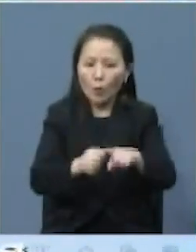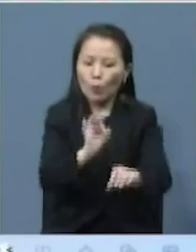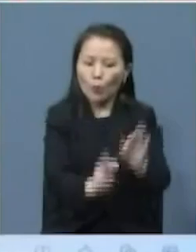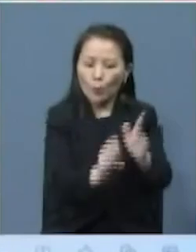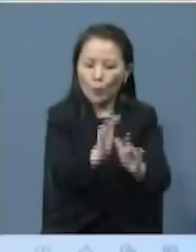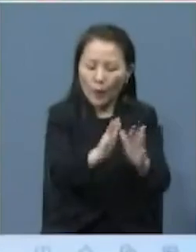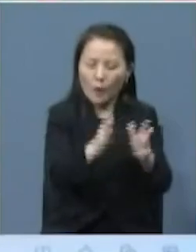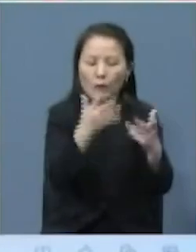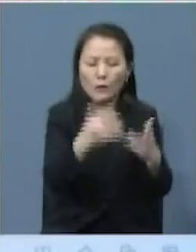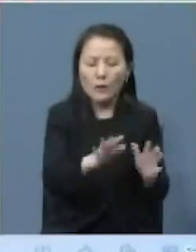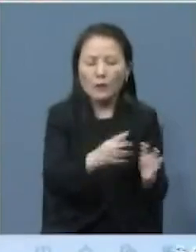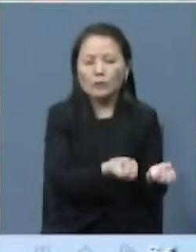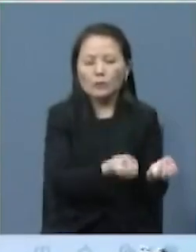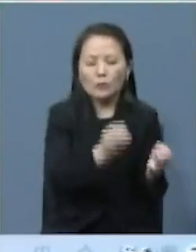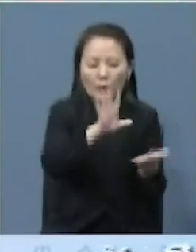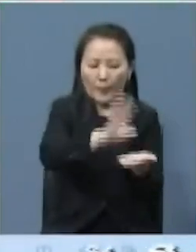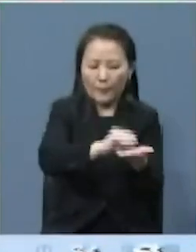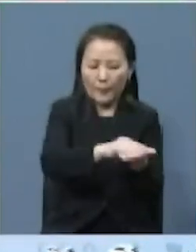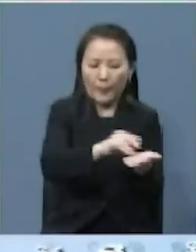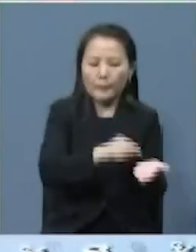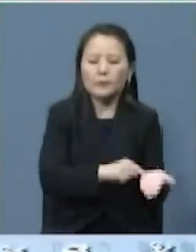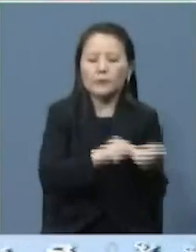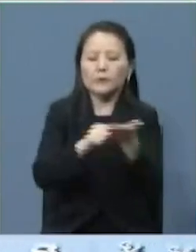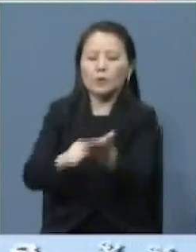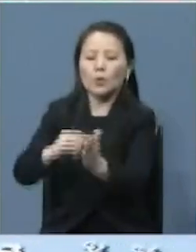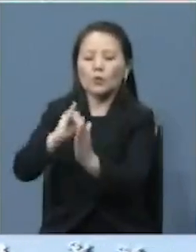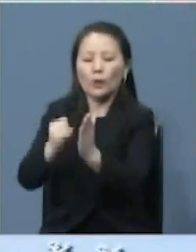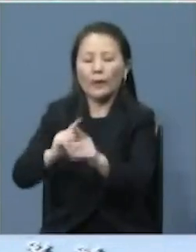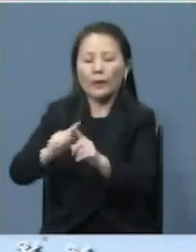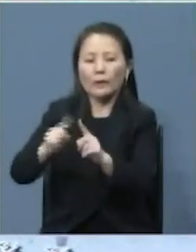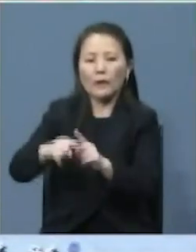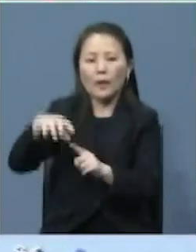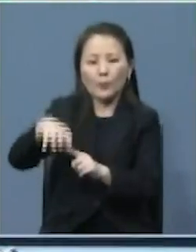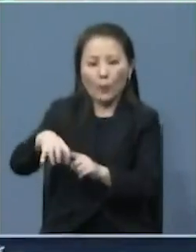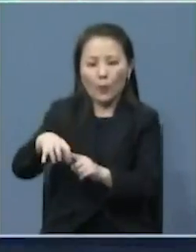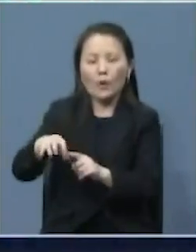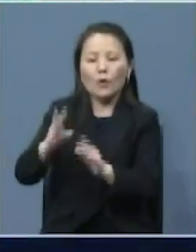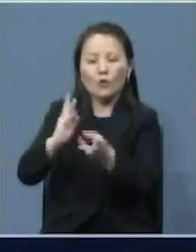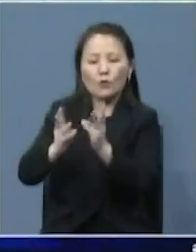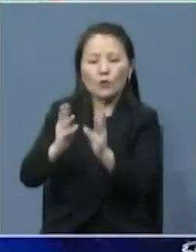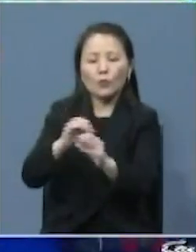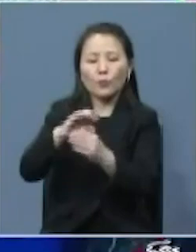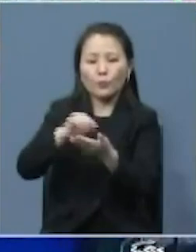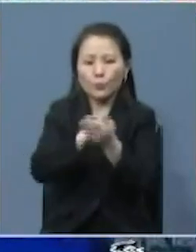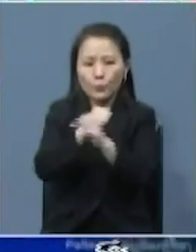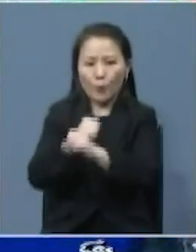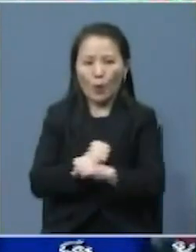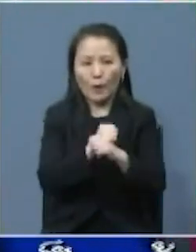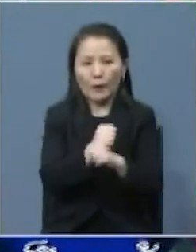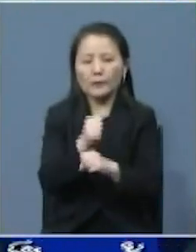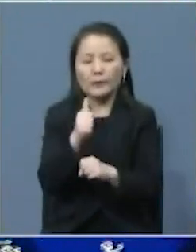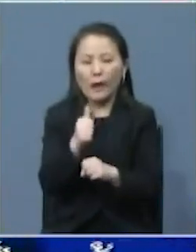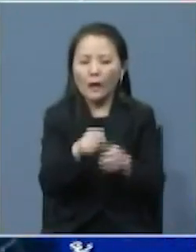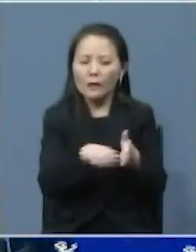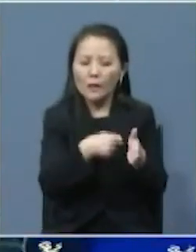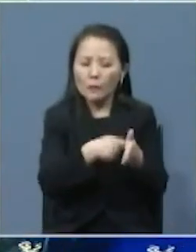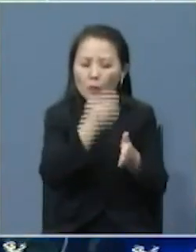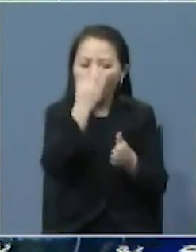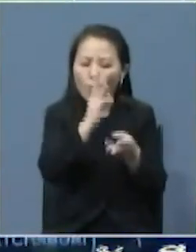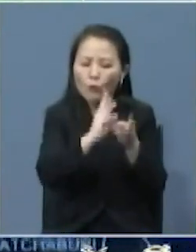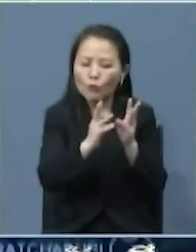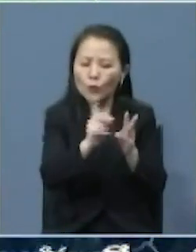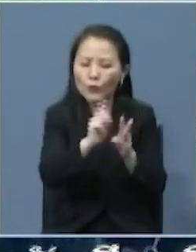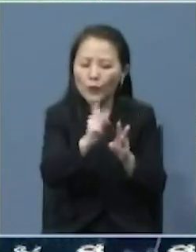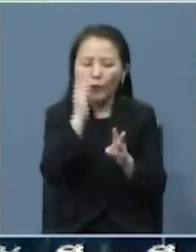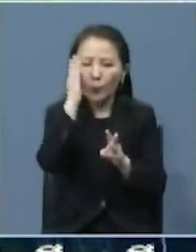ะถูกส่งให้กับศูนย์ปฏิบัติการระดับจังหวัดหน่วยงานที่กำกับดูแลแหล่งกำเนิดของฝุ่นเพื่อที่จะระงับยับยั้งต้นตอของแหล่งที่ก่อให้